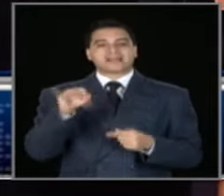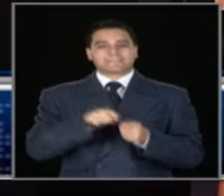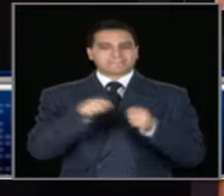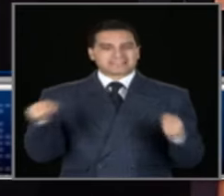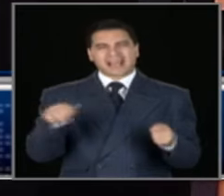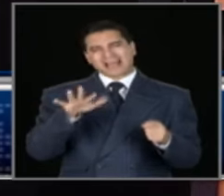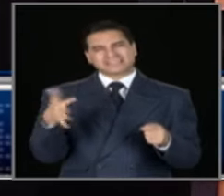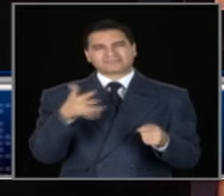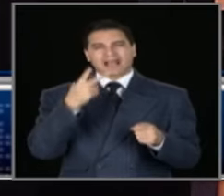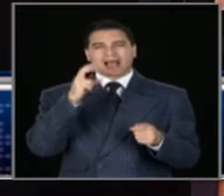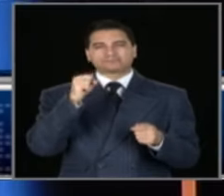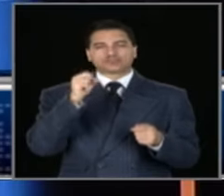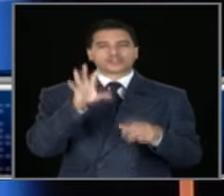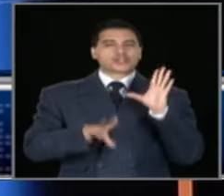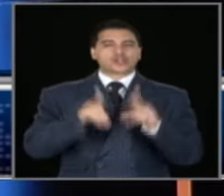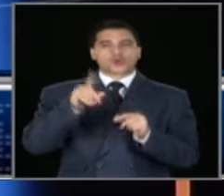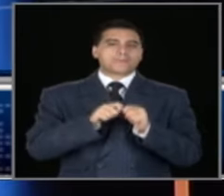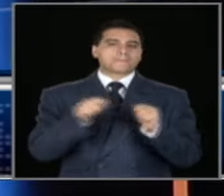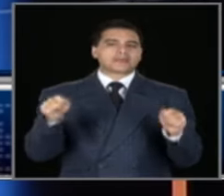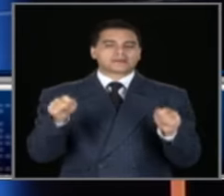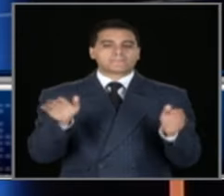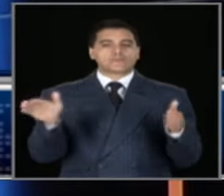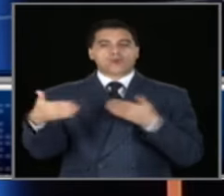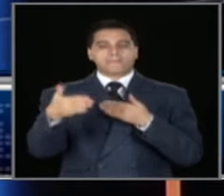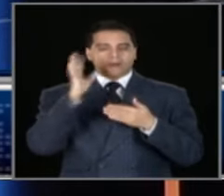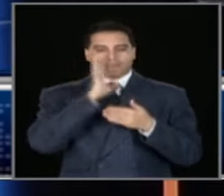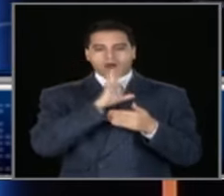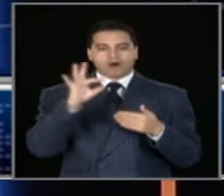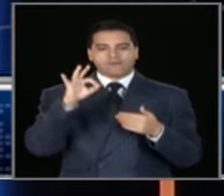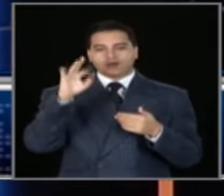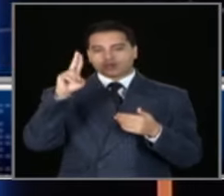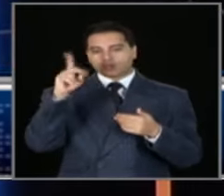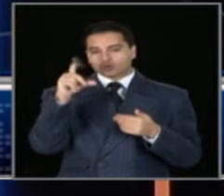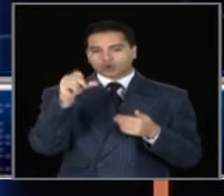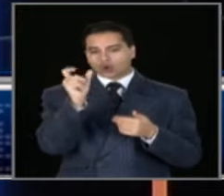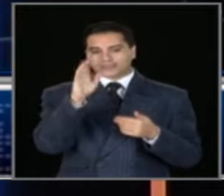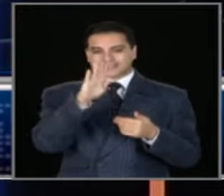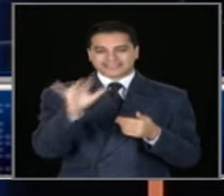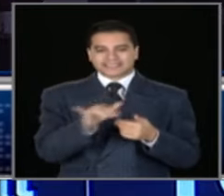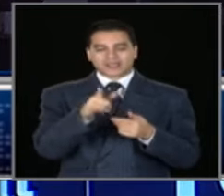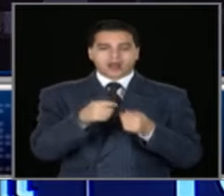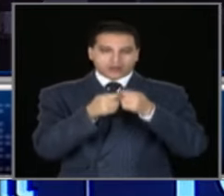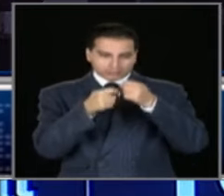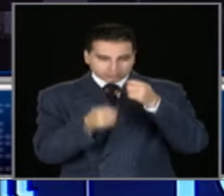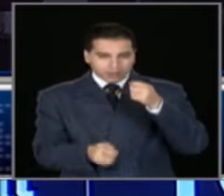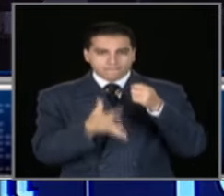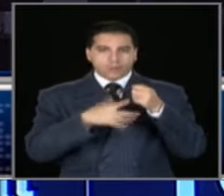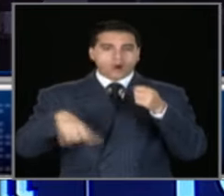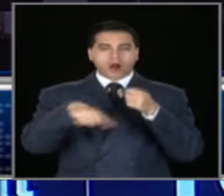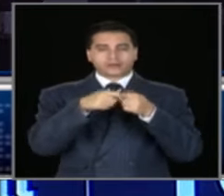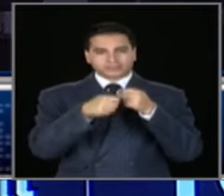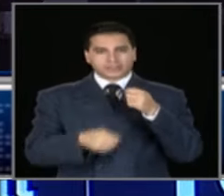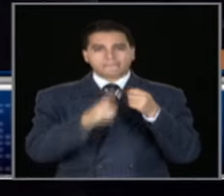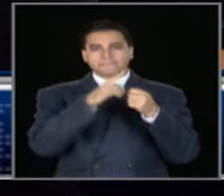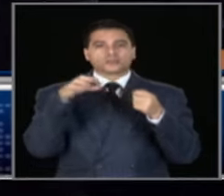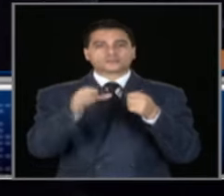مساحتها؟ حوالي 25 كيلومتر مربع. ترونسي اقصى عمق ليها 190